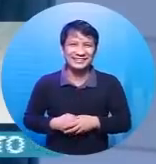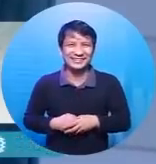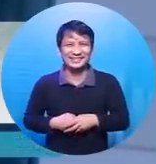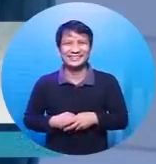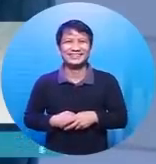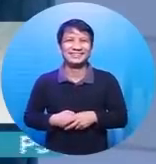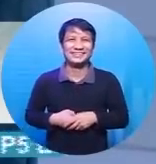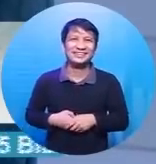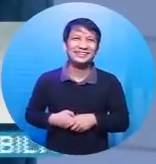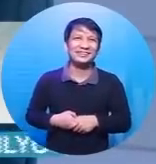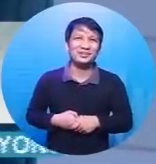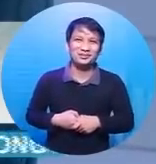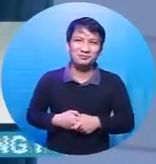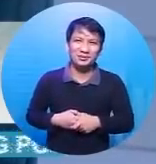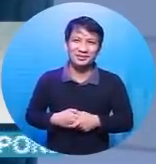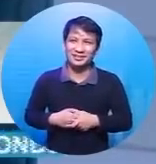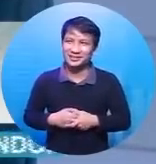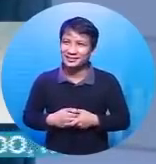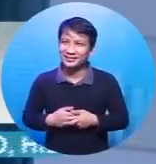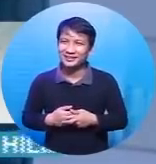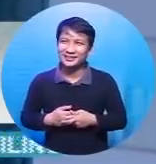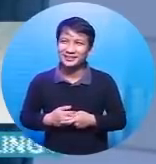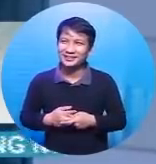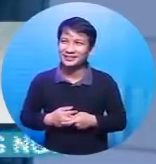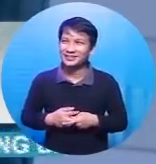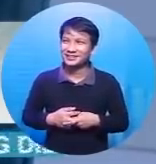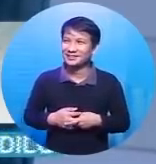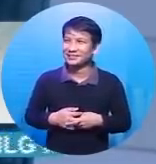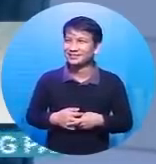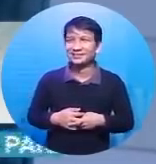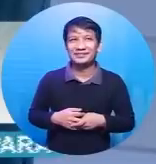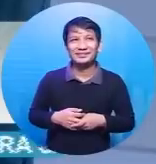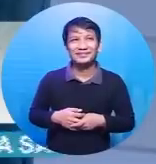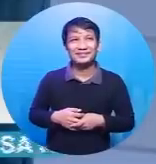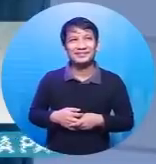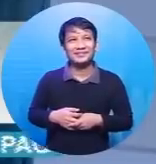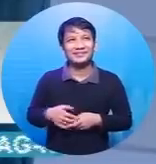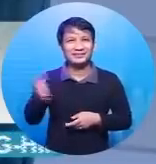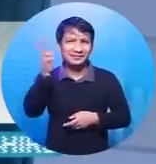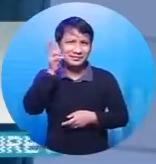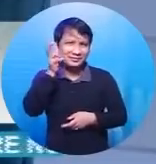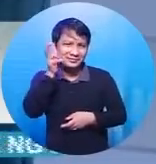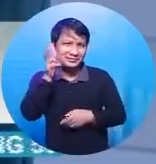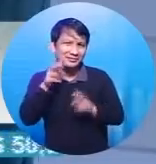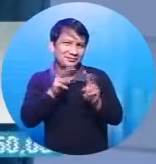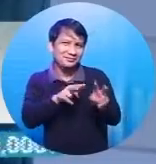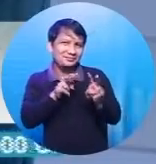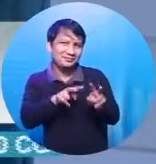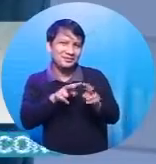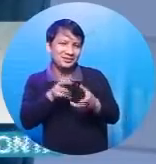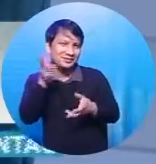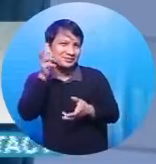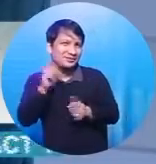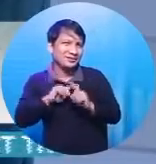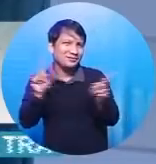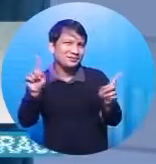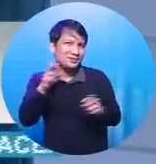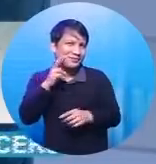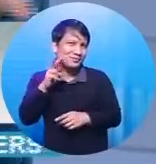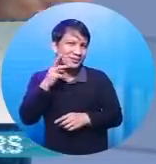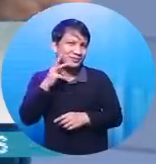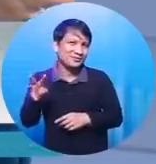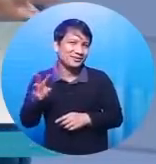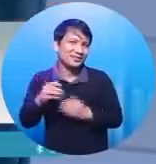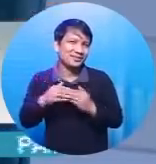mama. Kausapin ko si mama. Oh. Kasi napakinggan ko, iba eh, nakamonitor sa iba eh, nakikinig daw sila tungkol sa bigayan ng